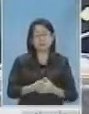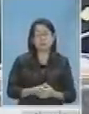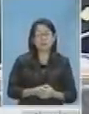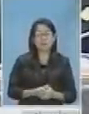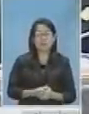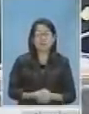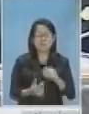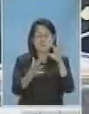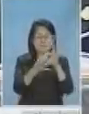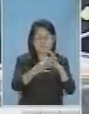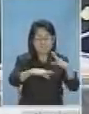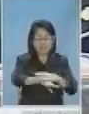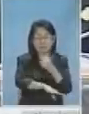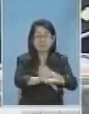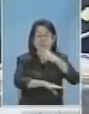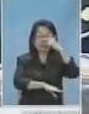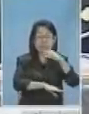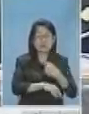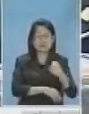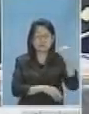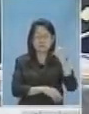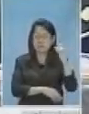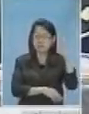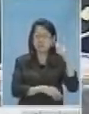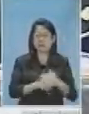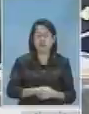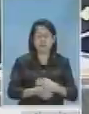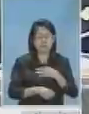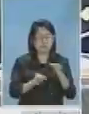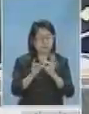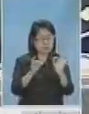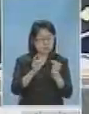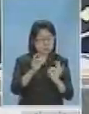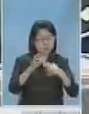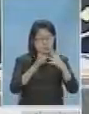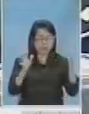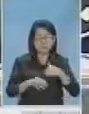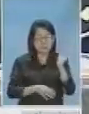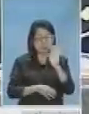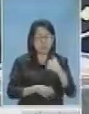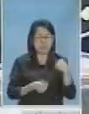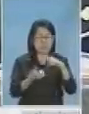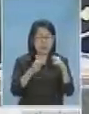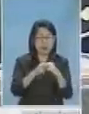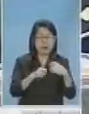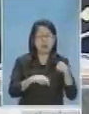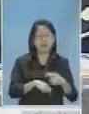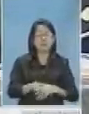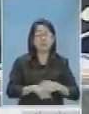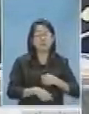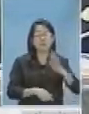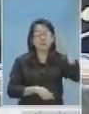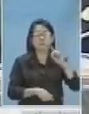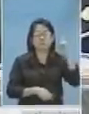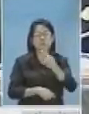ก็คือการเมืองไม่มีเสถียรภาพผมไม่ขออนุญาตอธิบายในรายละเอียดนะครับเดี๋ยวจะทำให้เกิดการประท้วงขึ้นแต่ผมต้องการ